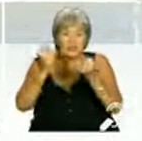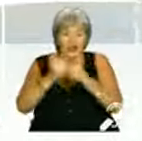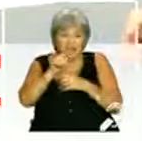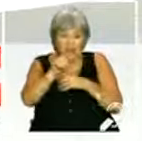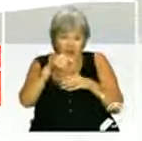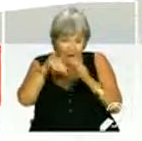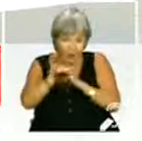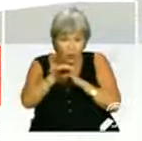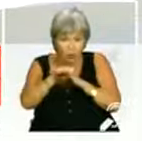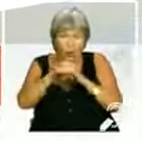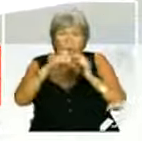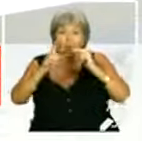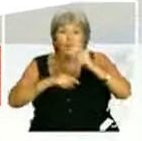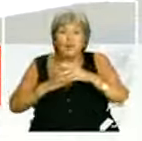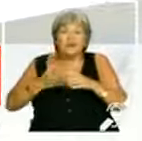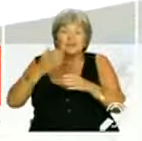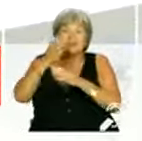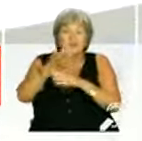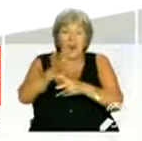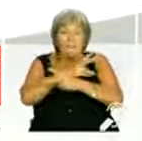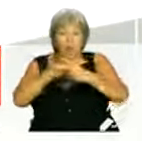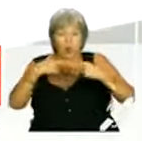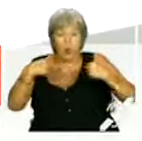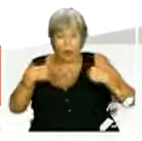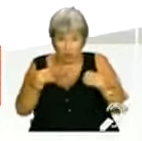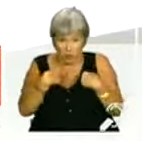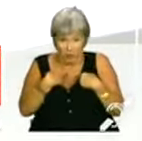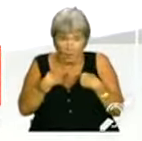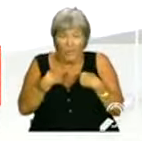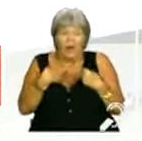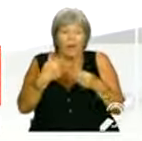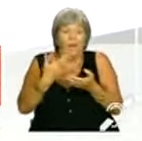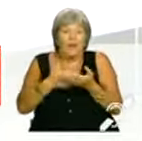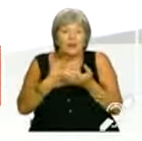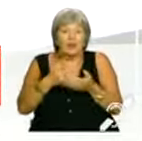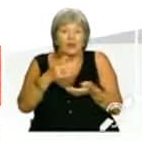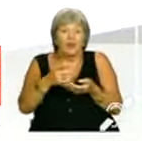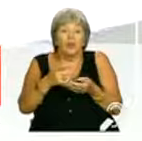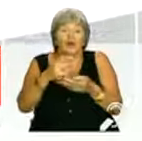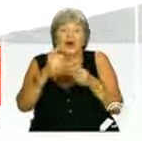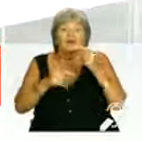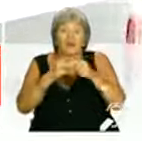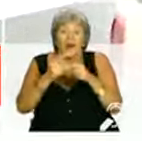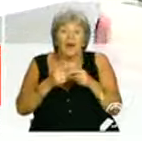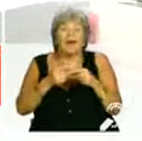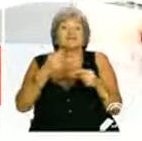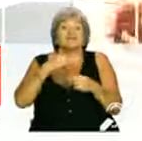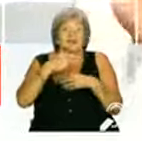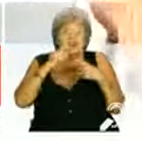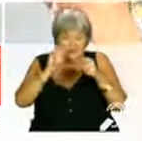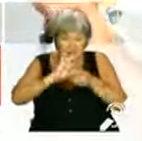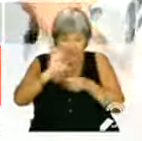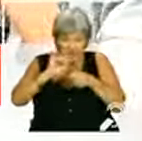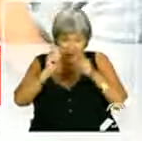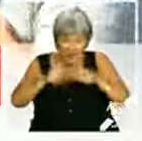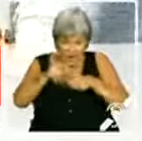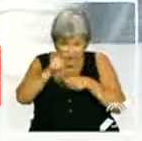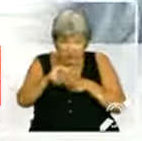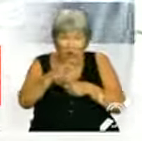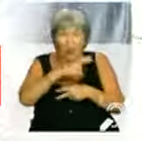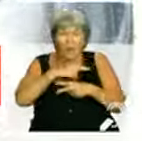mașină. Urmează a fi dus la parchet, din ceea ce susține surse judiciare, pentru a avea loc și acolo o audiere și pentru ca procurorul să